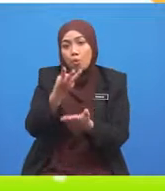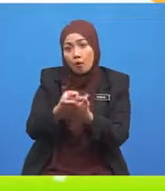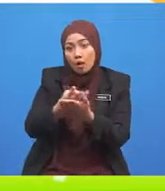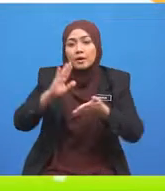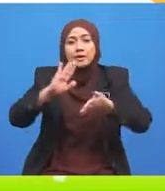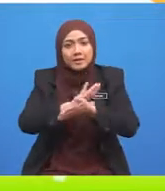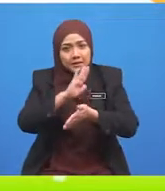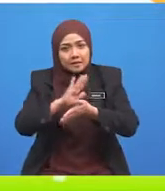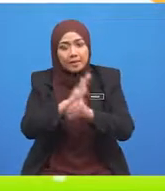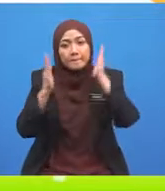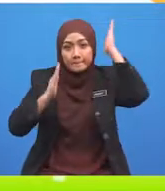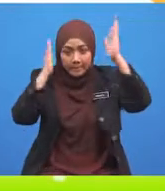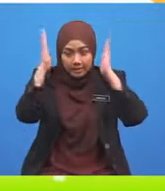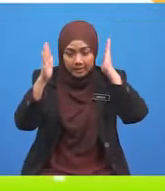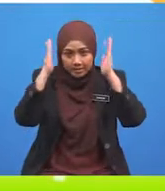tersebut?